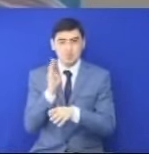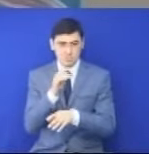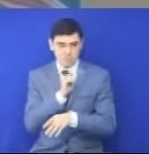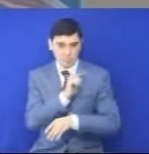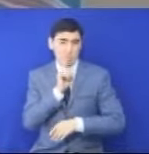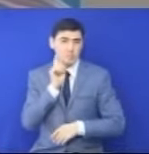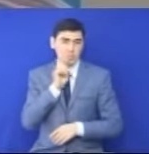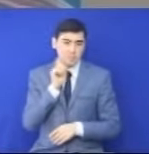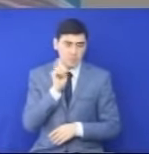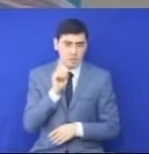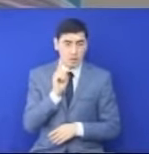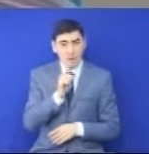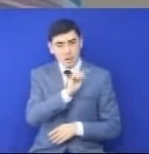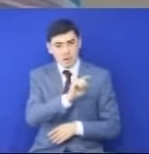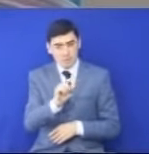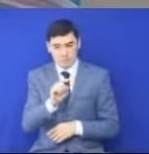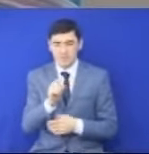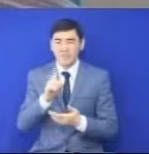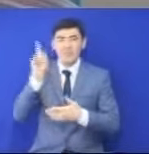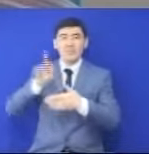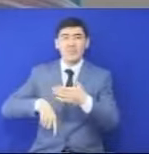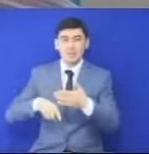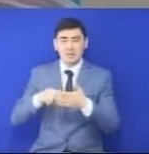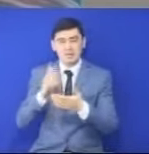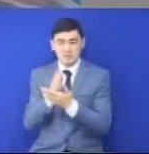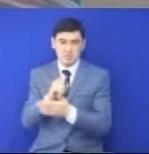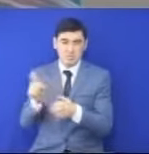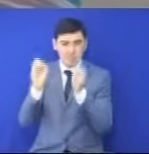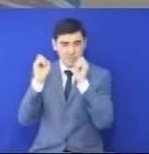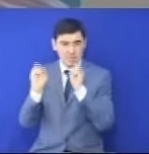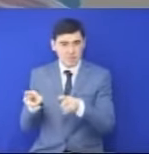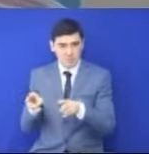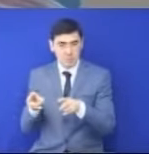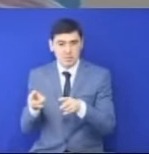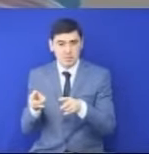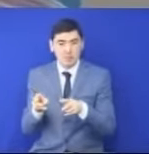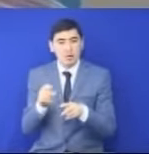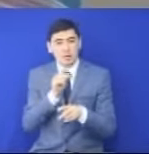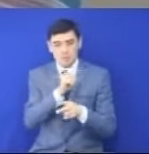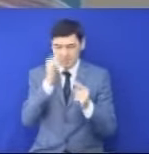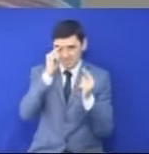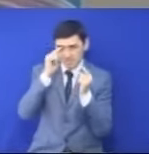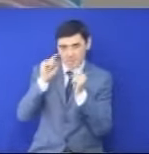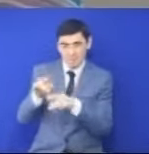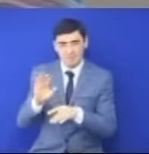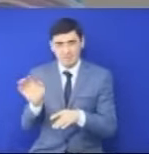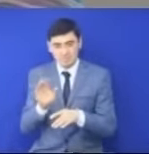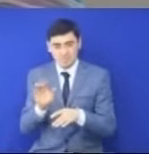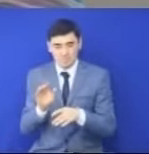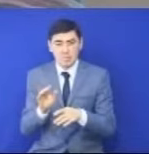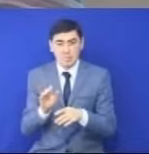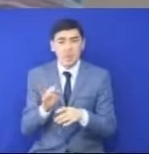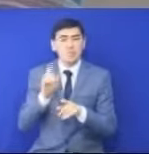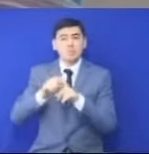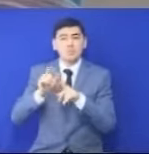интересует, для того, чтобы их уберечь от влияния, еще раз подчеркиваю, от влияния деструктивных религиозных организаций.